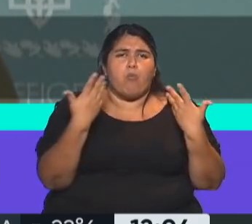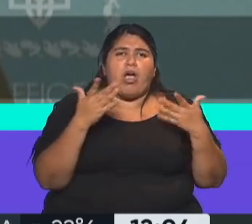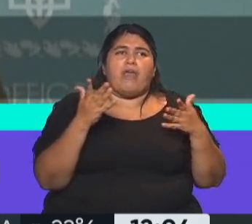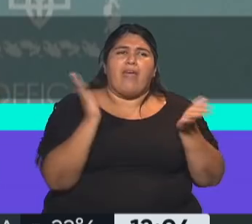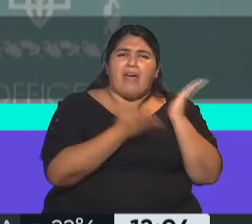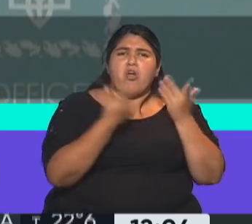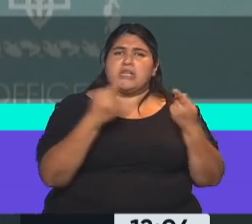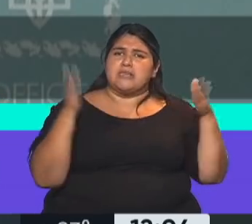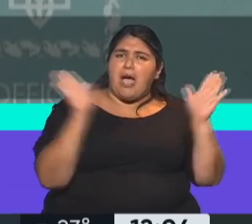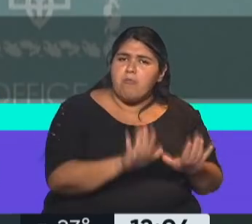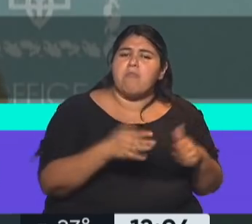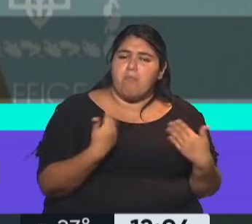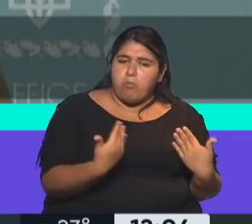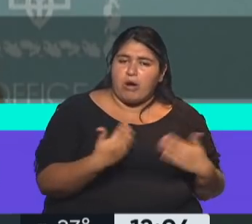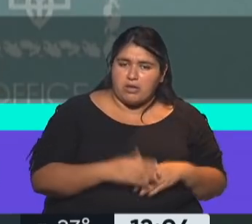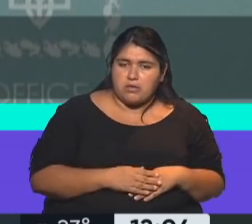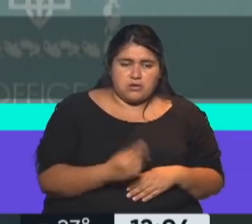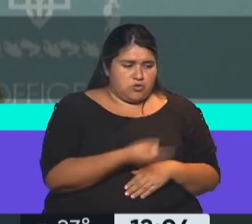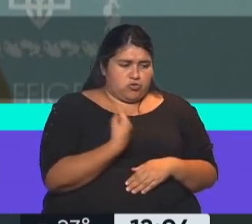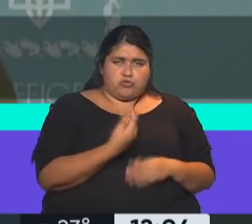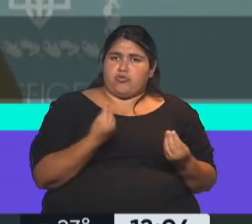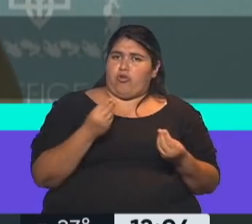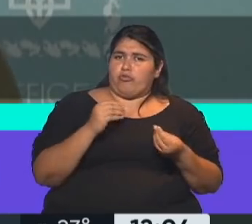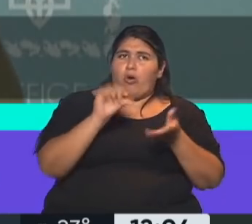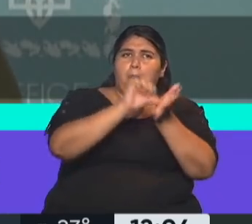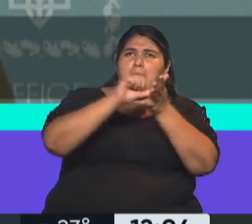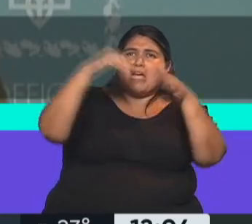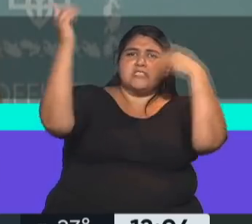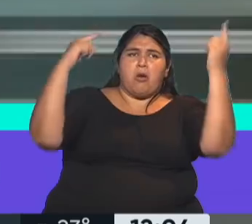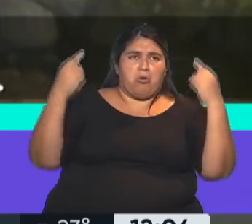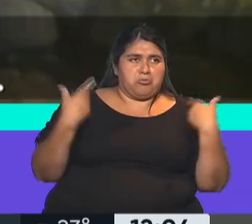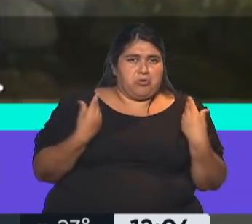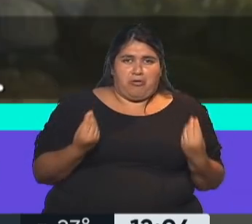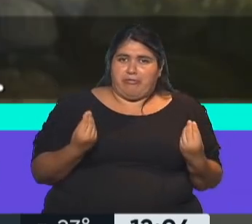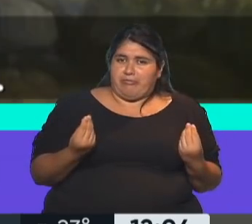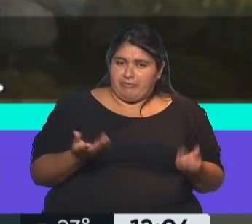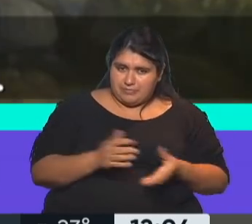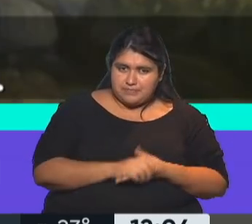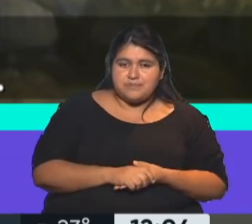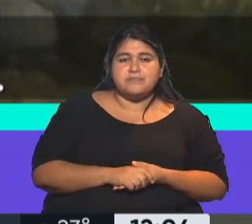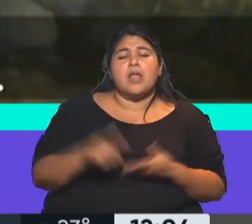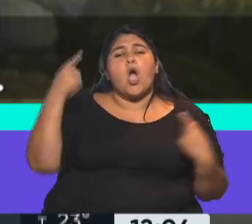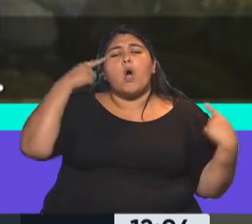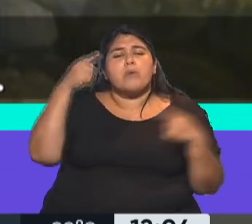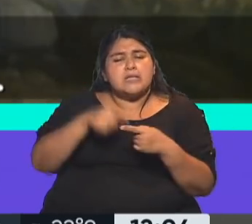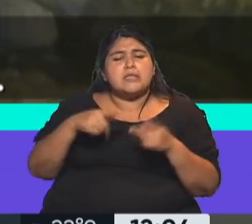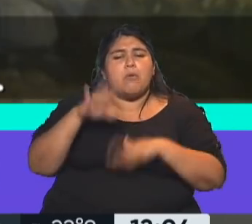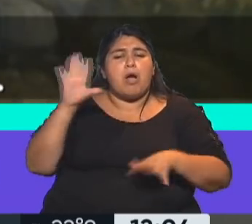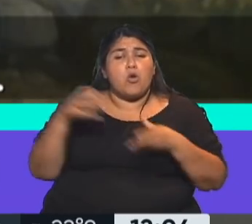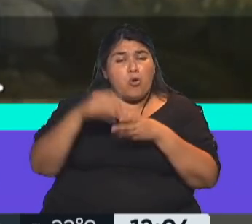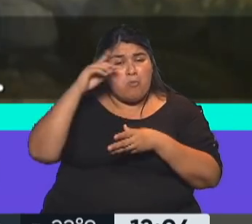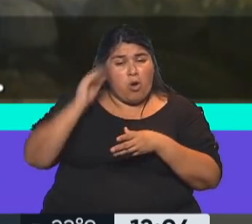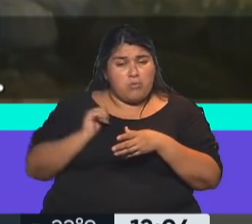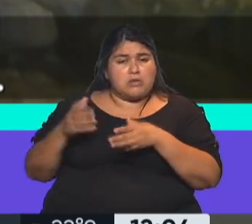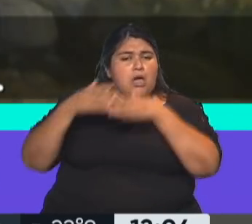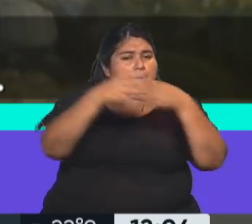зупинити цю агресію, щоб далі очікувати від європейських держав. Цель операции объявлена открыто